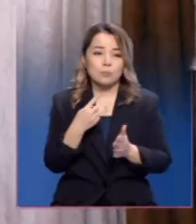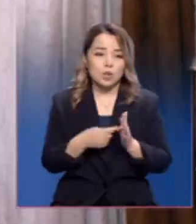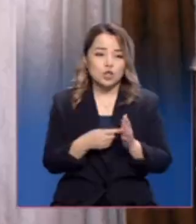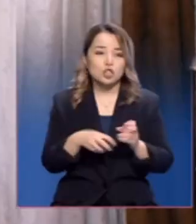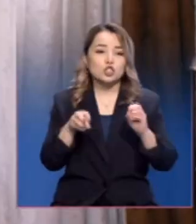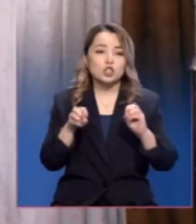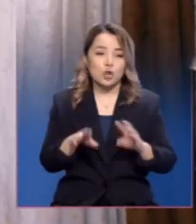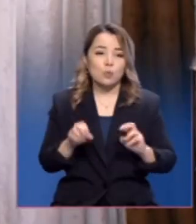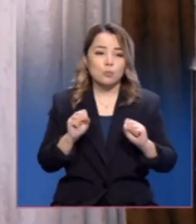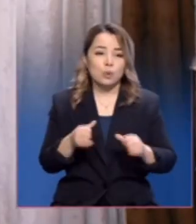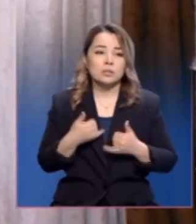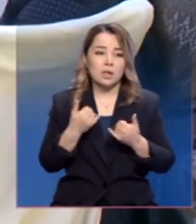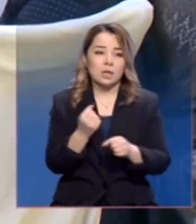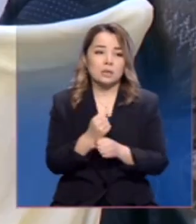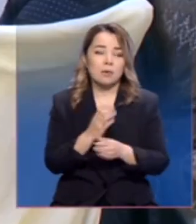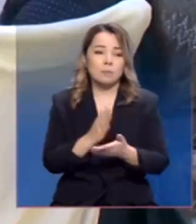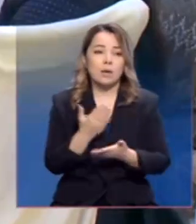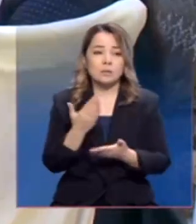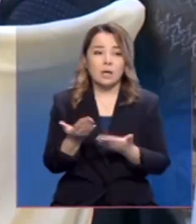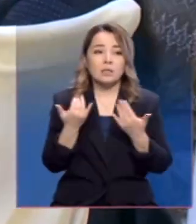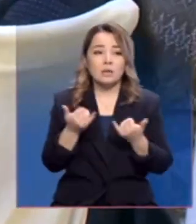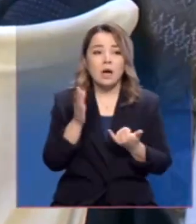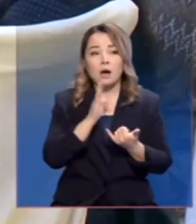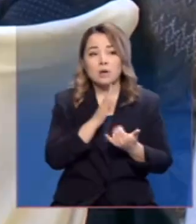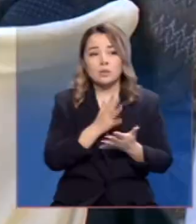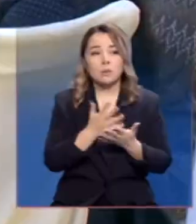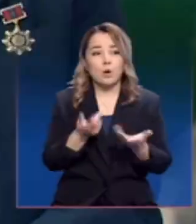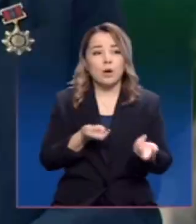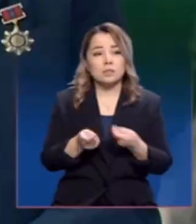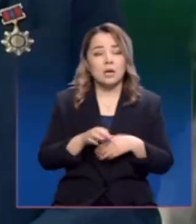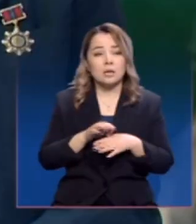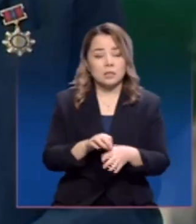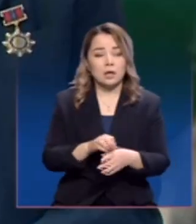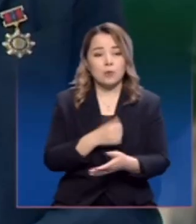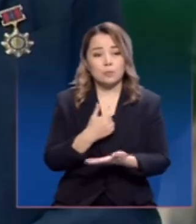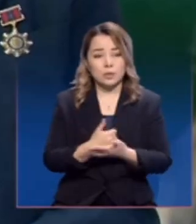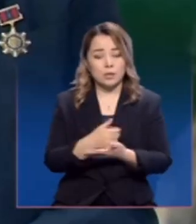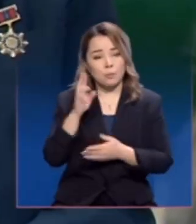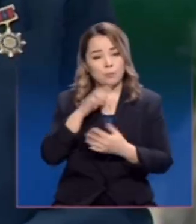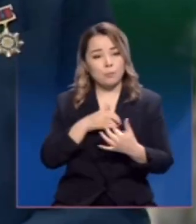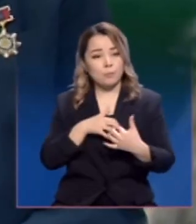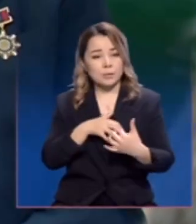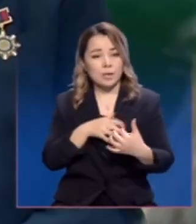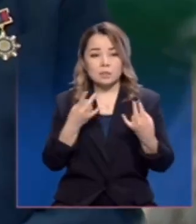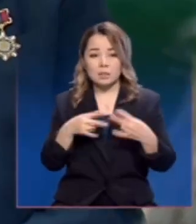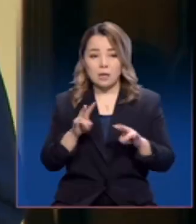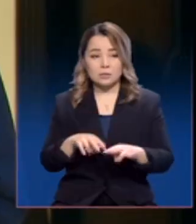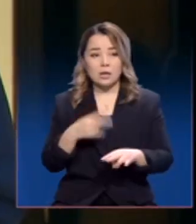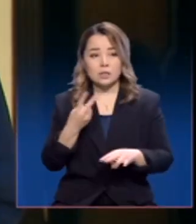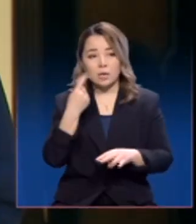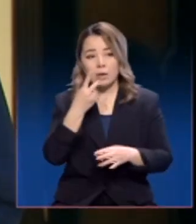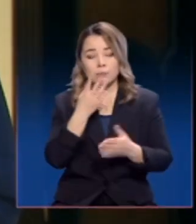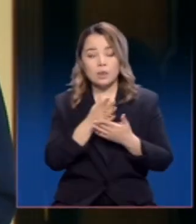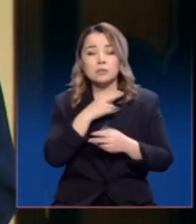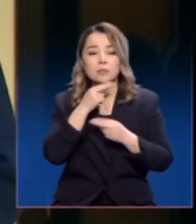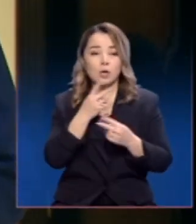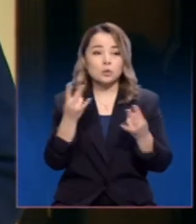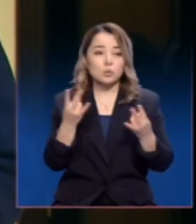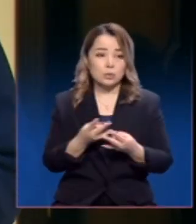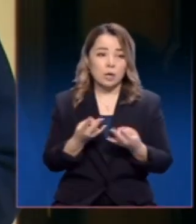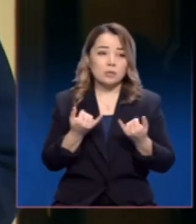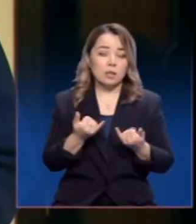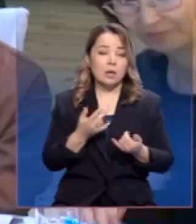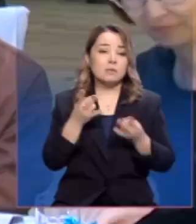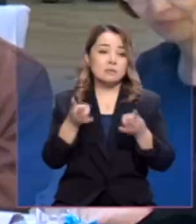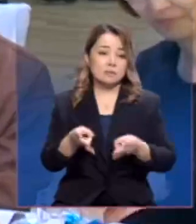шешуге мүмкіндік жасалды. Яғни әйелдің басшылық қызметке баруын билікке талас емес, мәселеге екінші қырынан үңілу деп қарау керек. Негізі